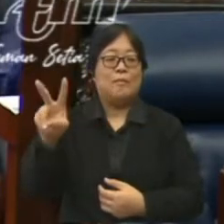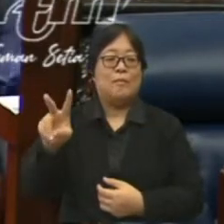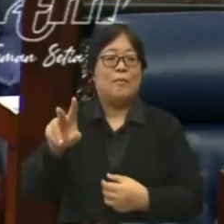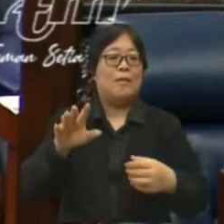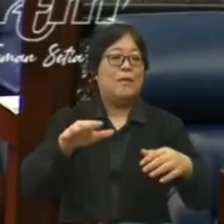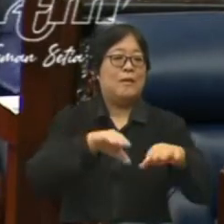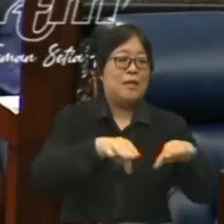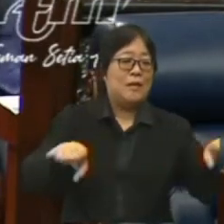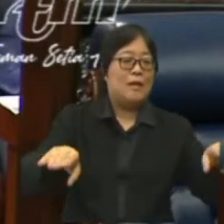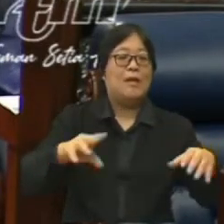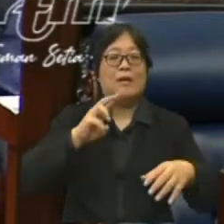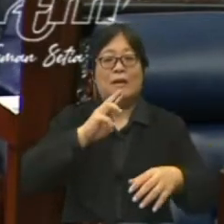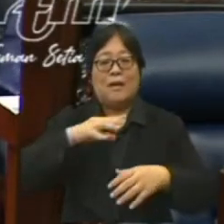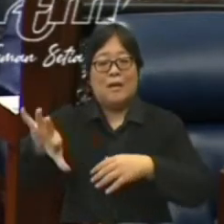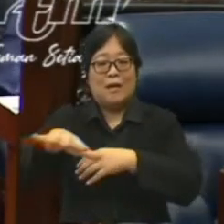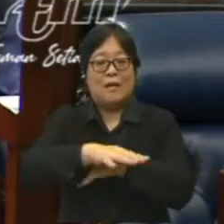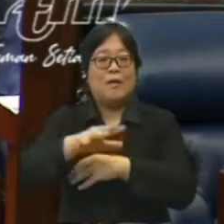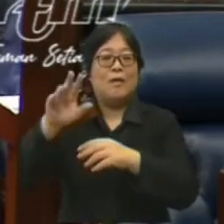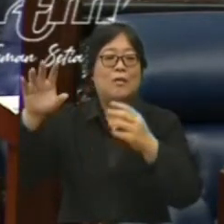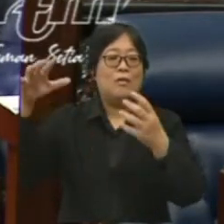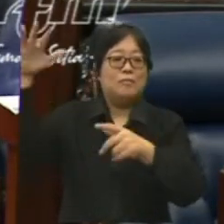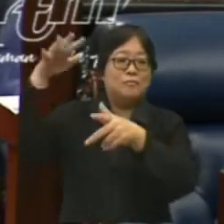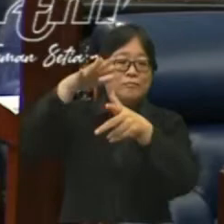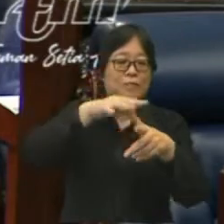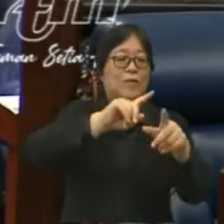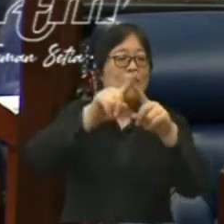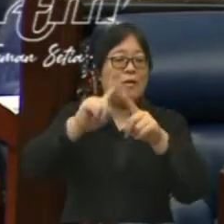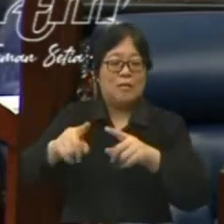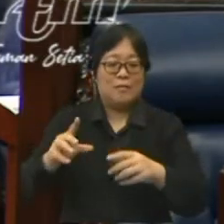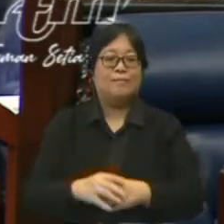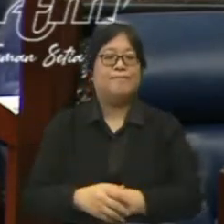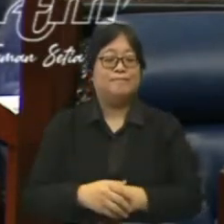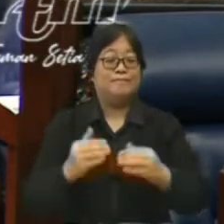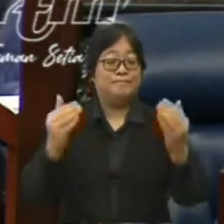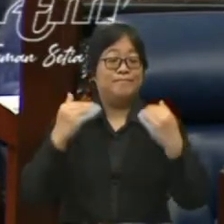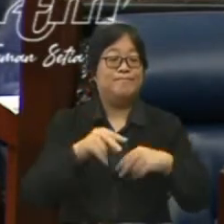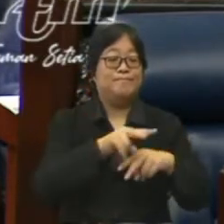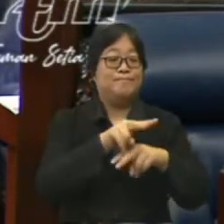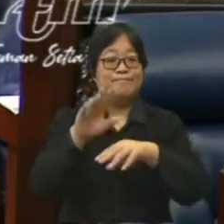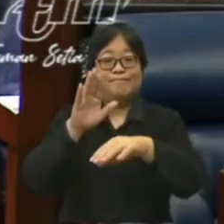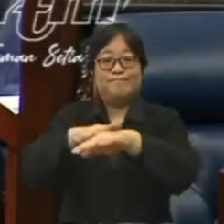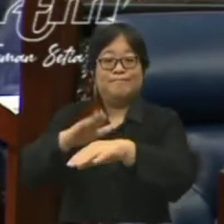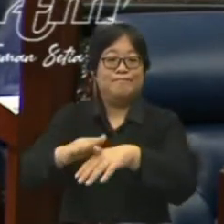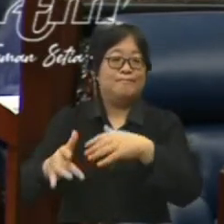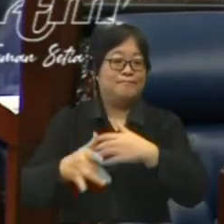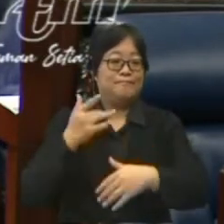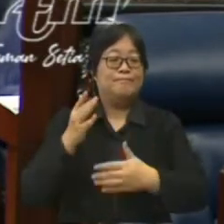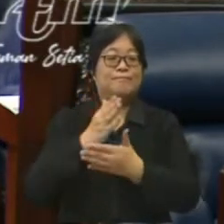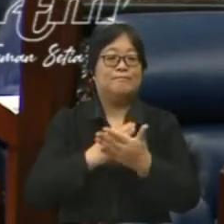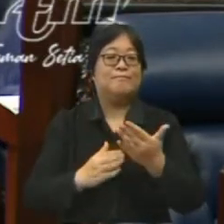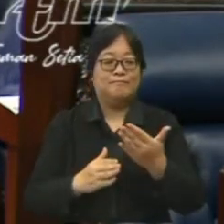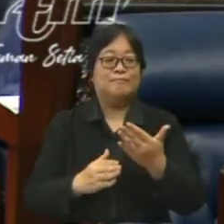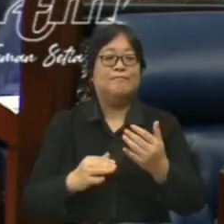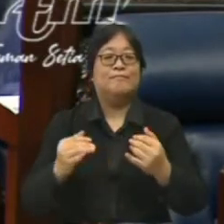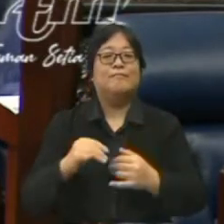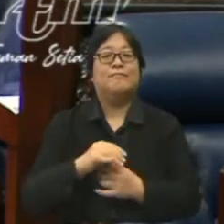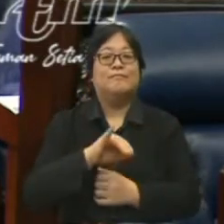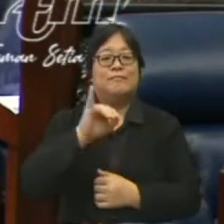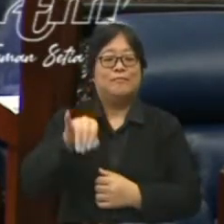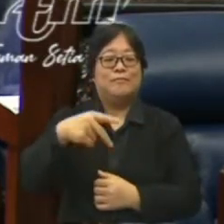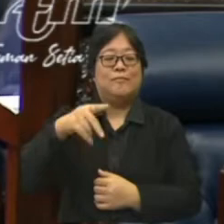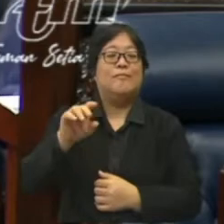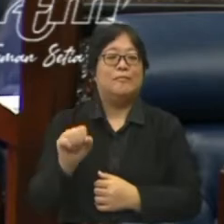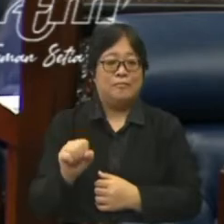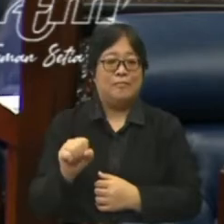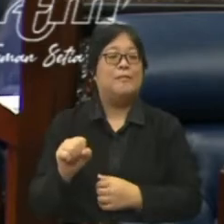darat air udara per perempatan dan lain-lain dari aspek Pemantauan dan amaran awal pihak jabatan pengairan dan saliran